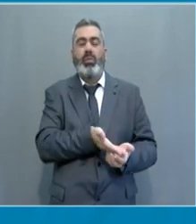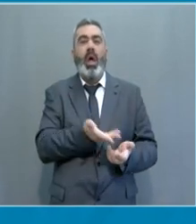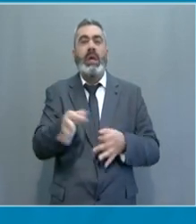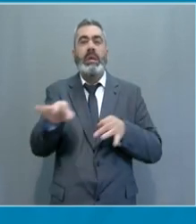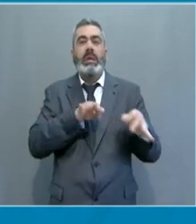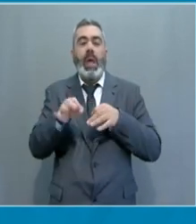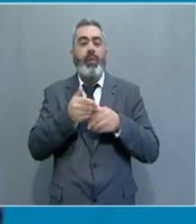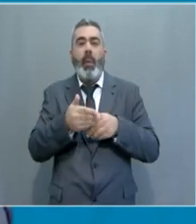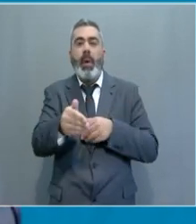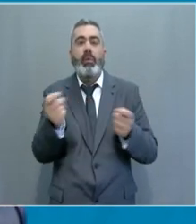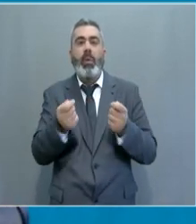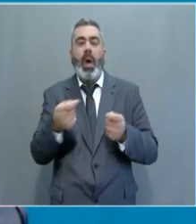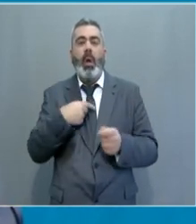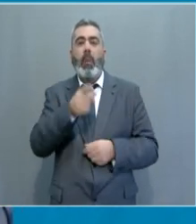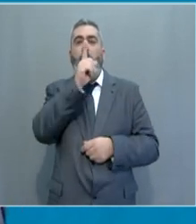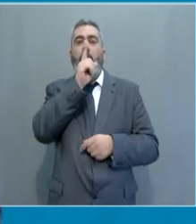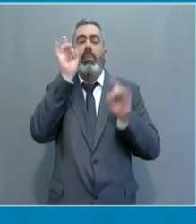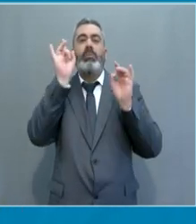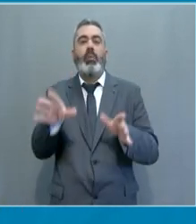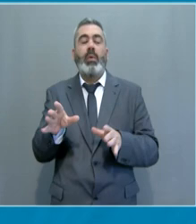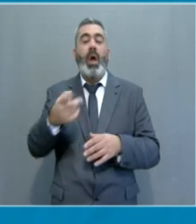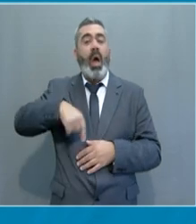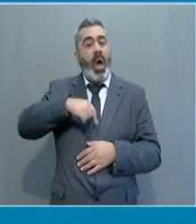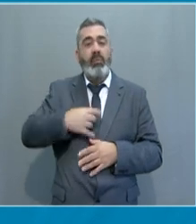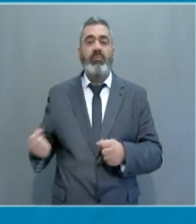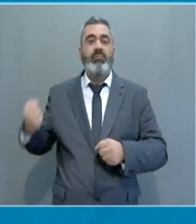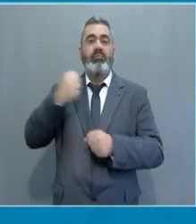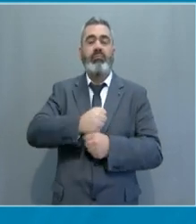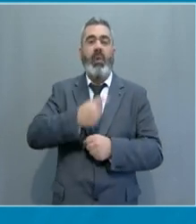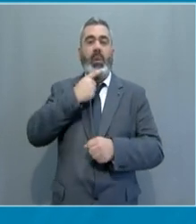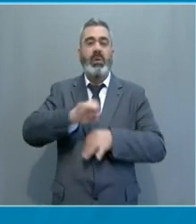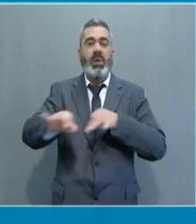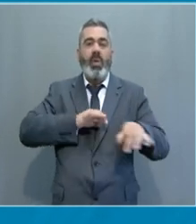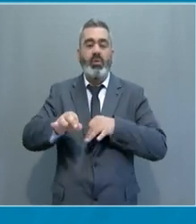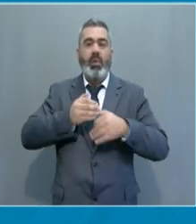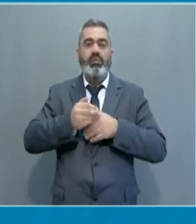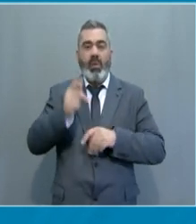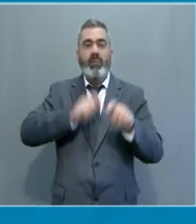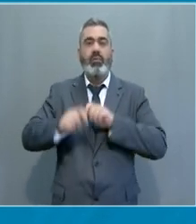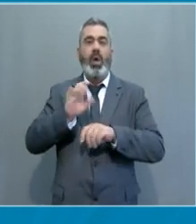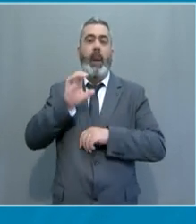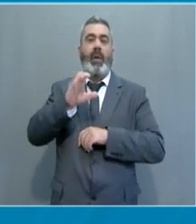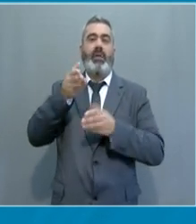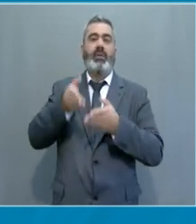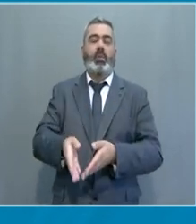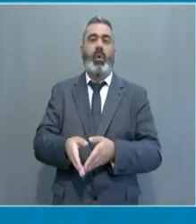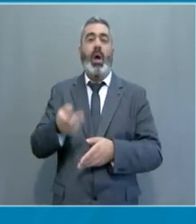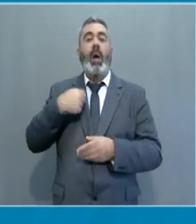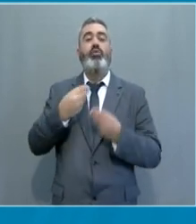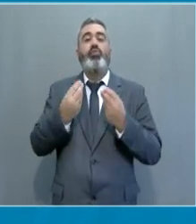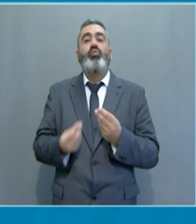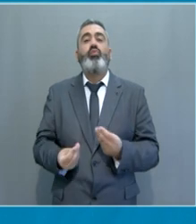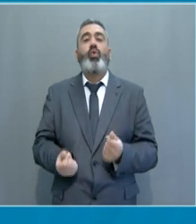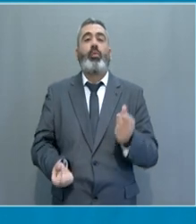καμία βιώσιμη διέξοδο για την περιοχή, είμαστε σήμερα εδώ με αφορμή μια εμβληματική επένδυση. Φωτίζουμε ένα καινούριο δρόμο